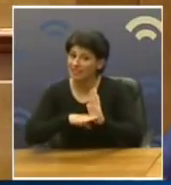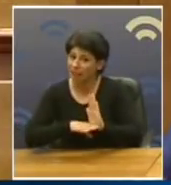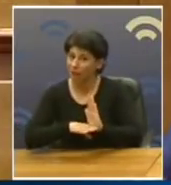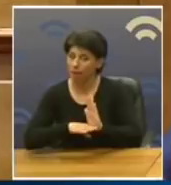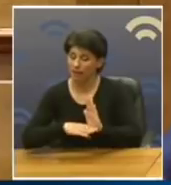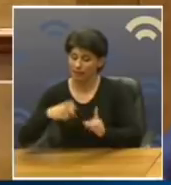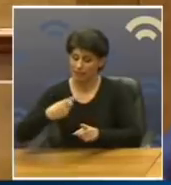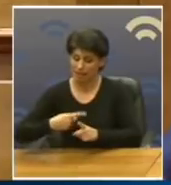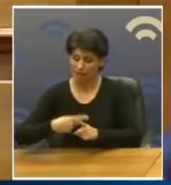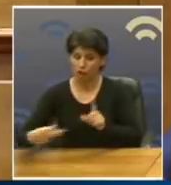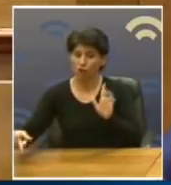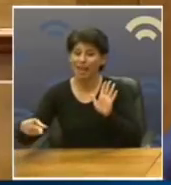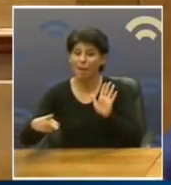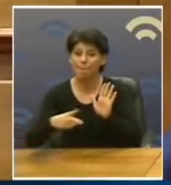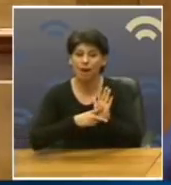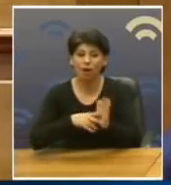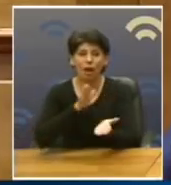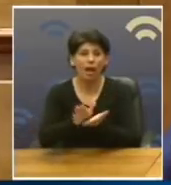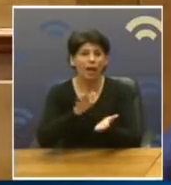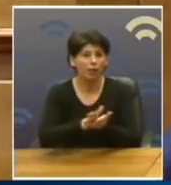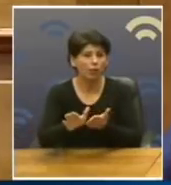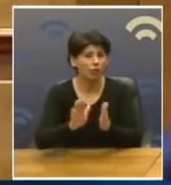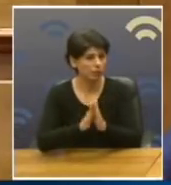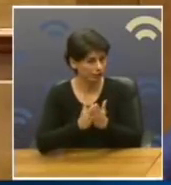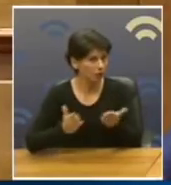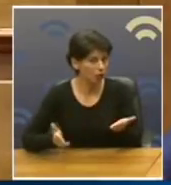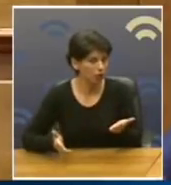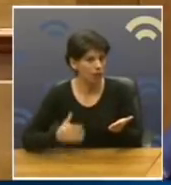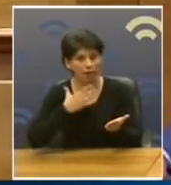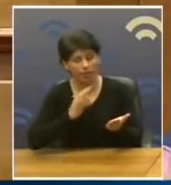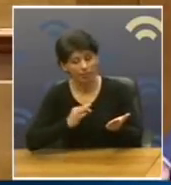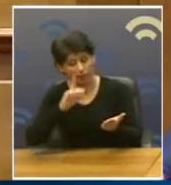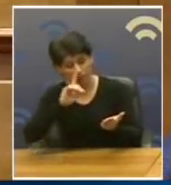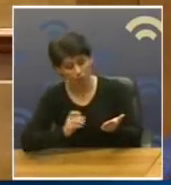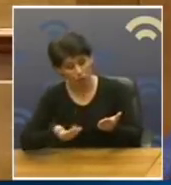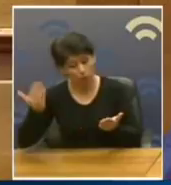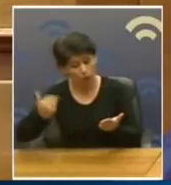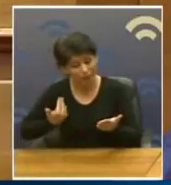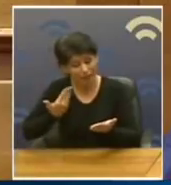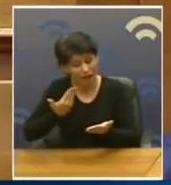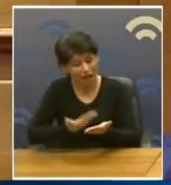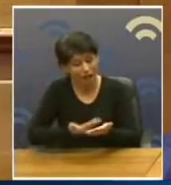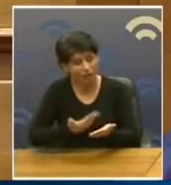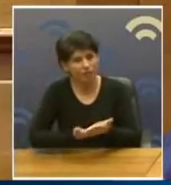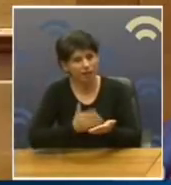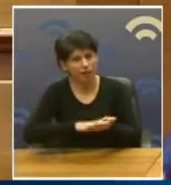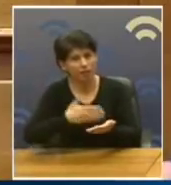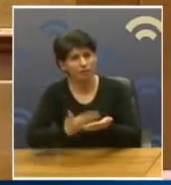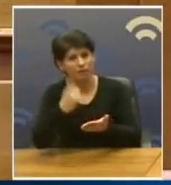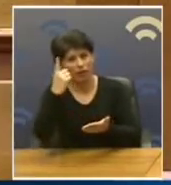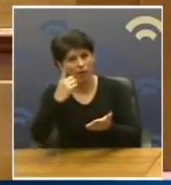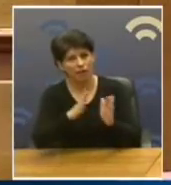το σύνταγμα της χώρας να απαγορεύει την έκδοση βιβλίων? Θέλετε να απαιτείτε προηγούμενη άδεια για να μεταφράσει ένα